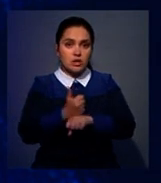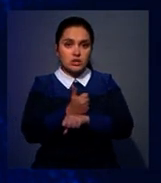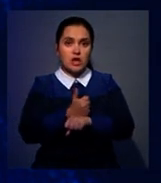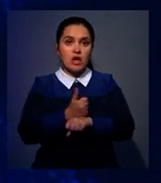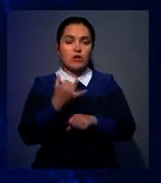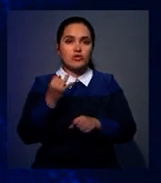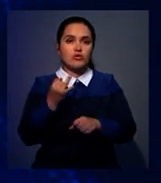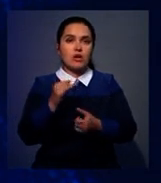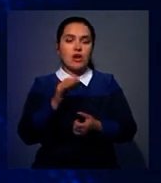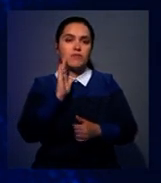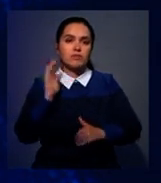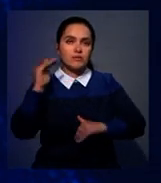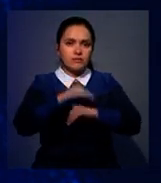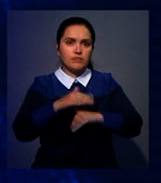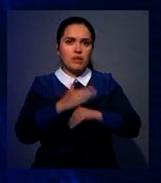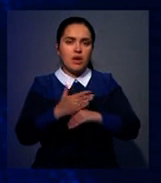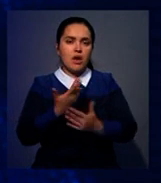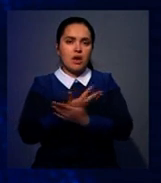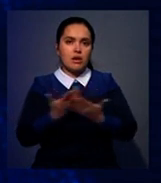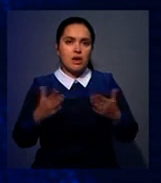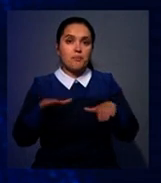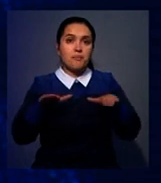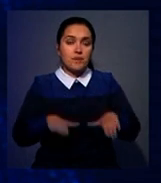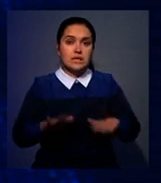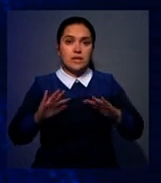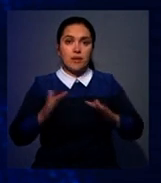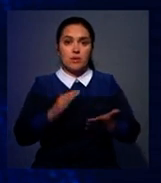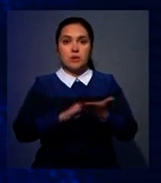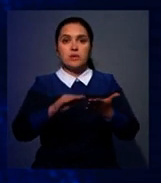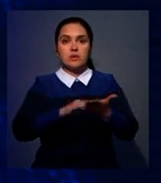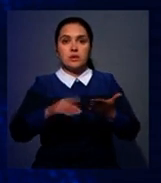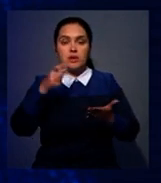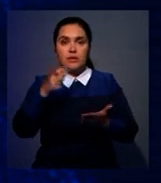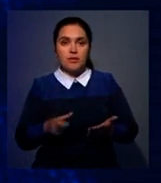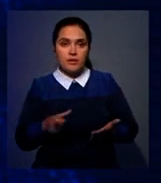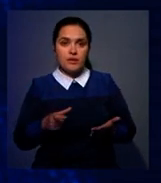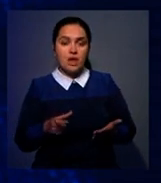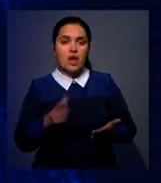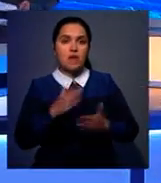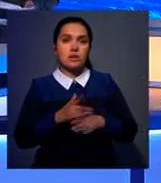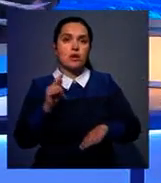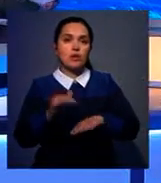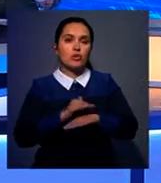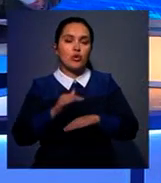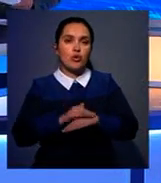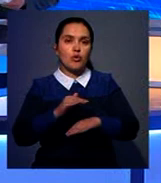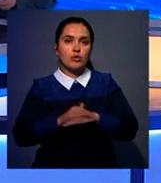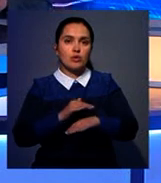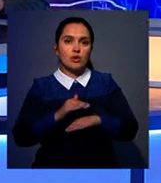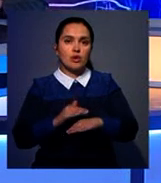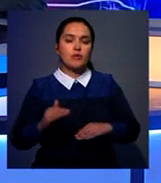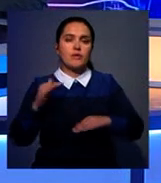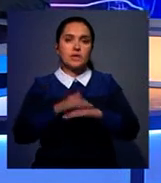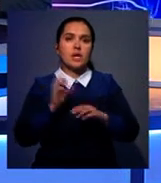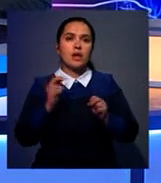но зрелищные мероприятия в столице длятся целый день. На месте события находится наш корреспондент Алма Уразбаева.